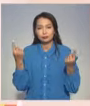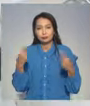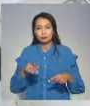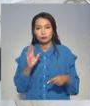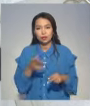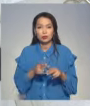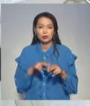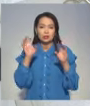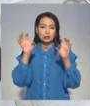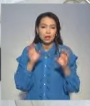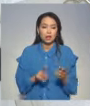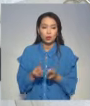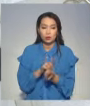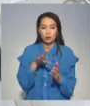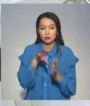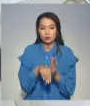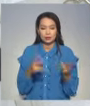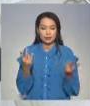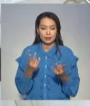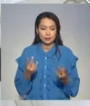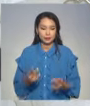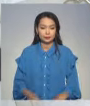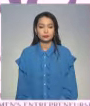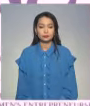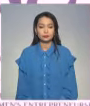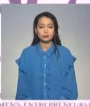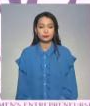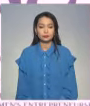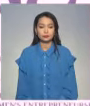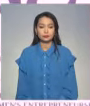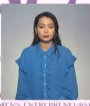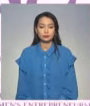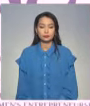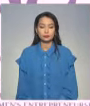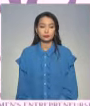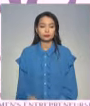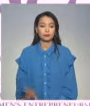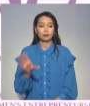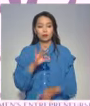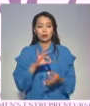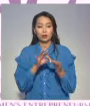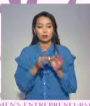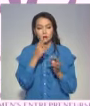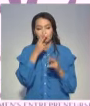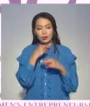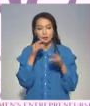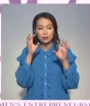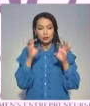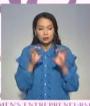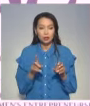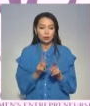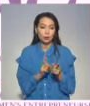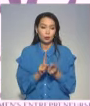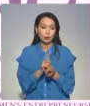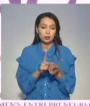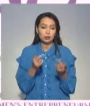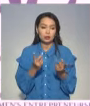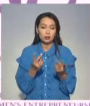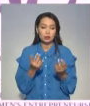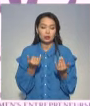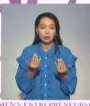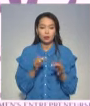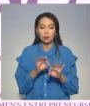заңға өзгеріс енгізу керек деп санайды. Шұғыл түрде қарап, осыны заңды қайта өзгеріс енгізу керек. Тағы бір айта